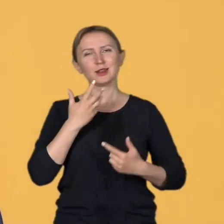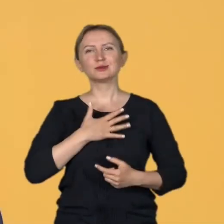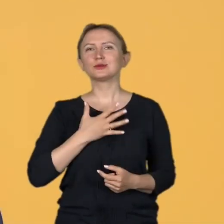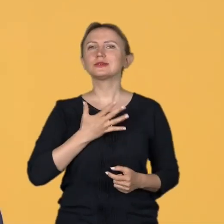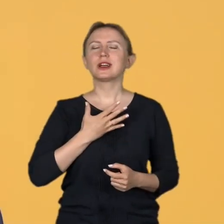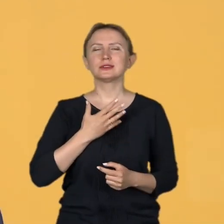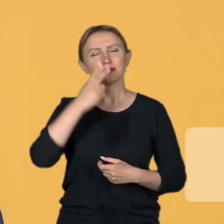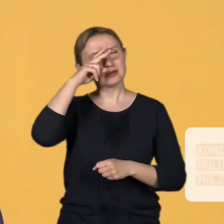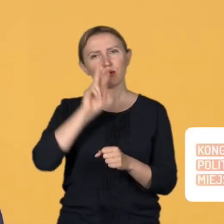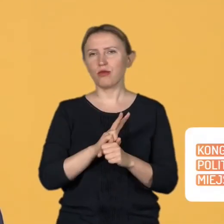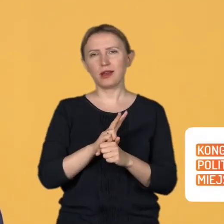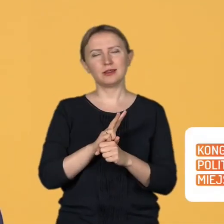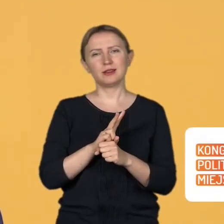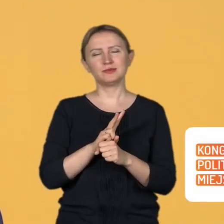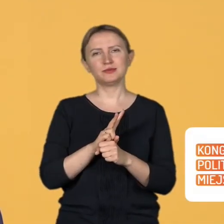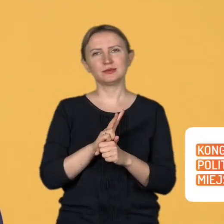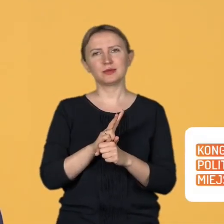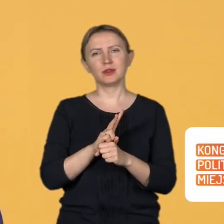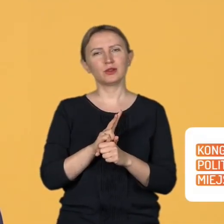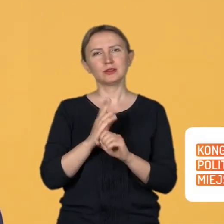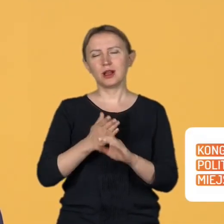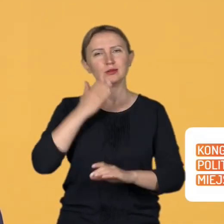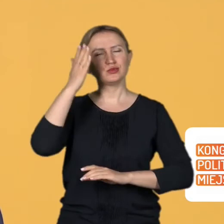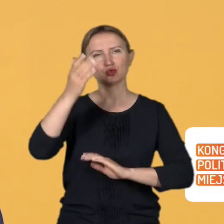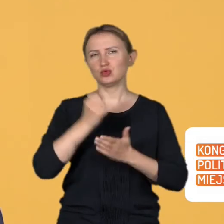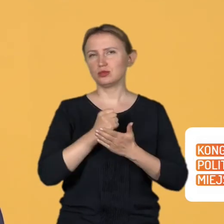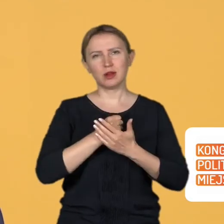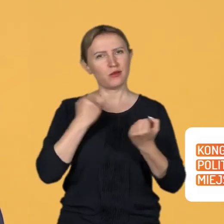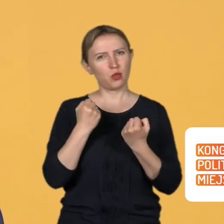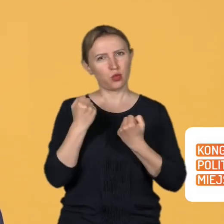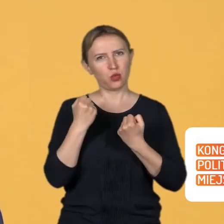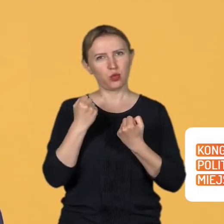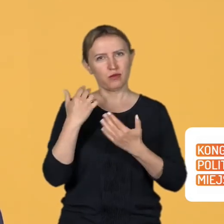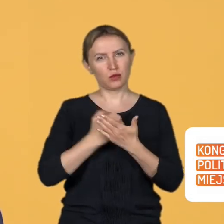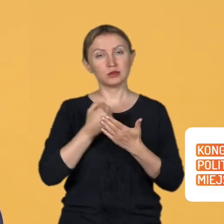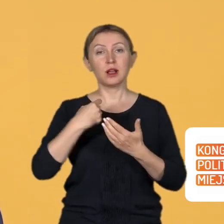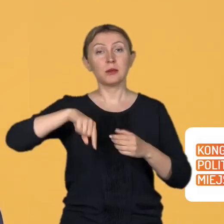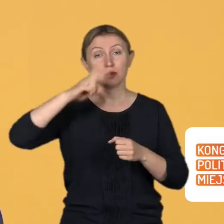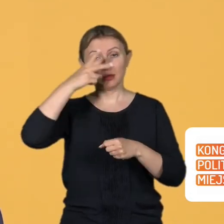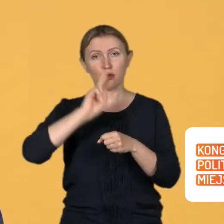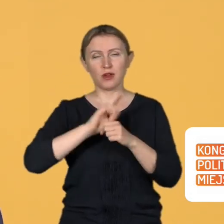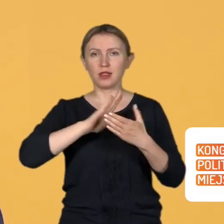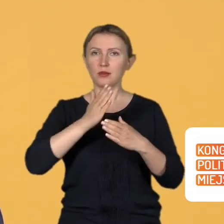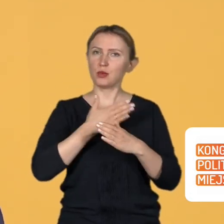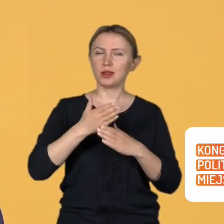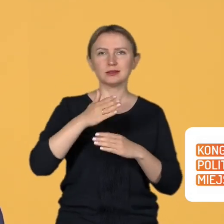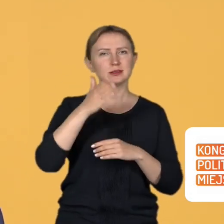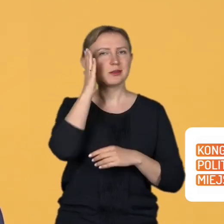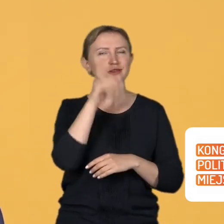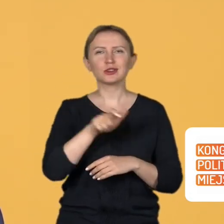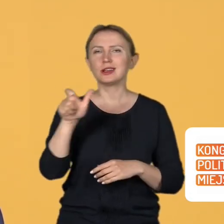że w ogóle zaufanie to jest taka waluta przyszłości, więc chcemy to zaufanie pomiędzy